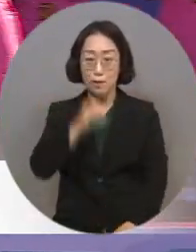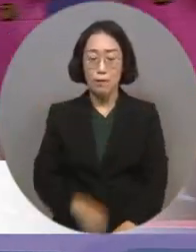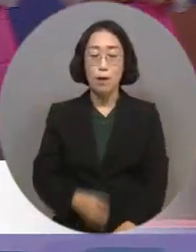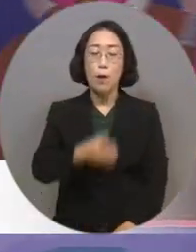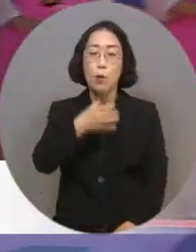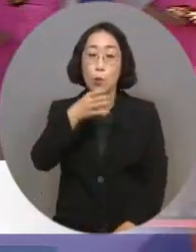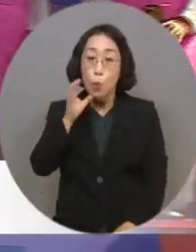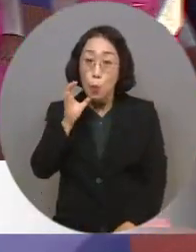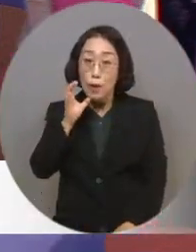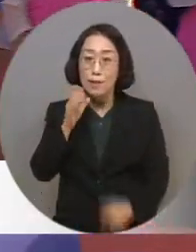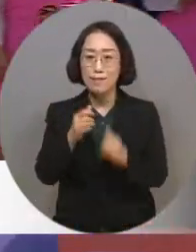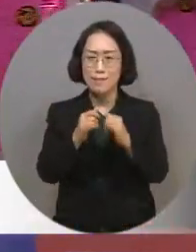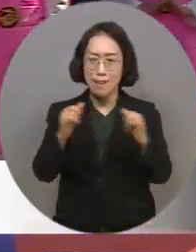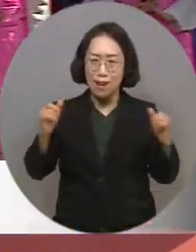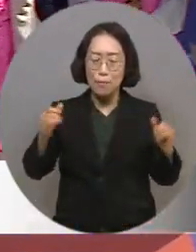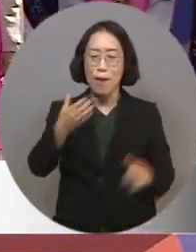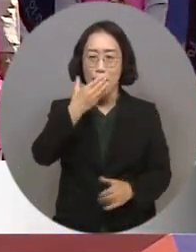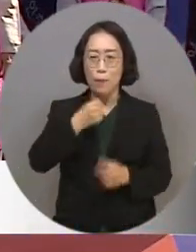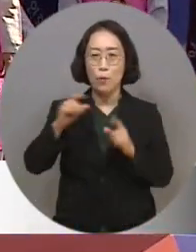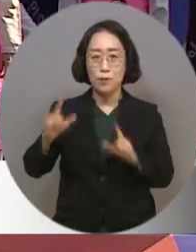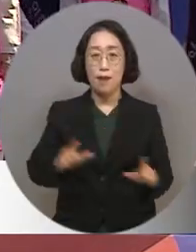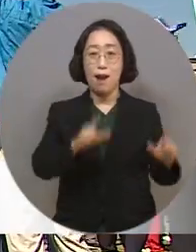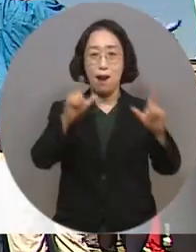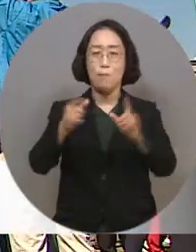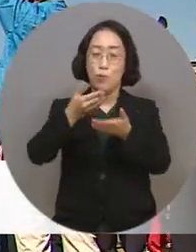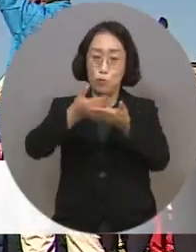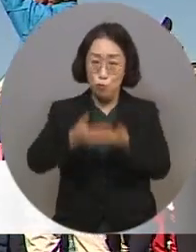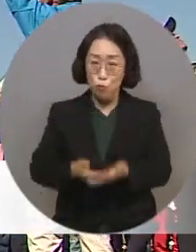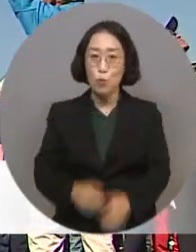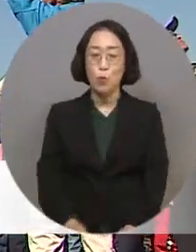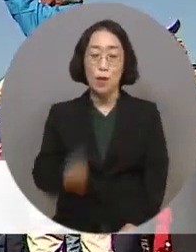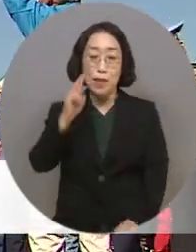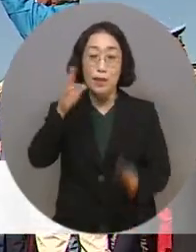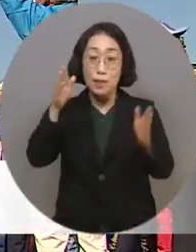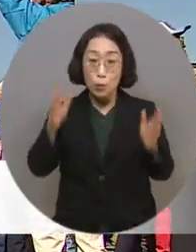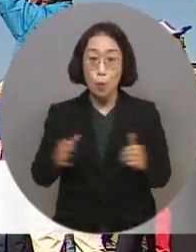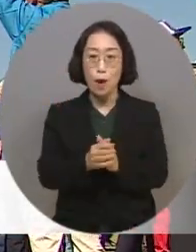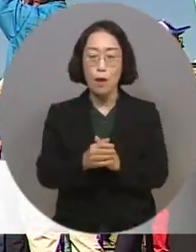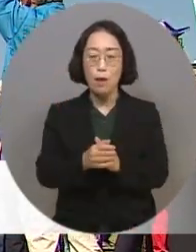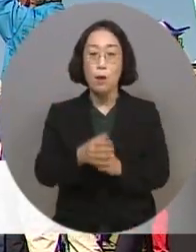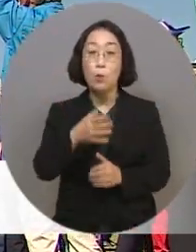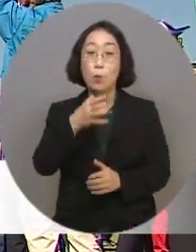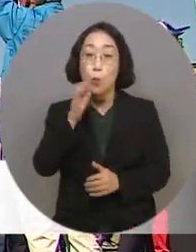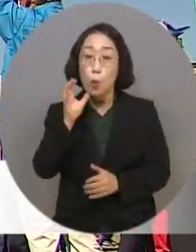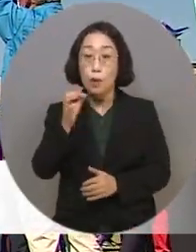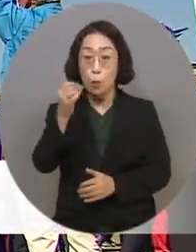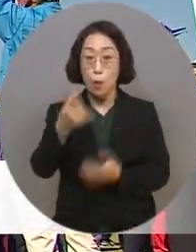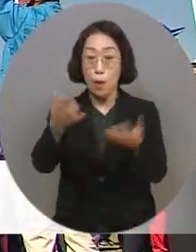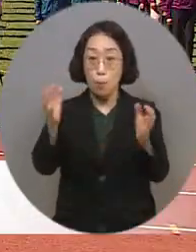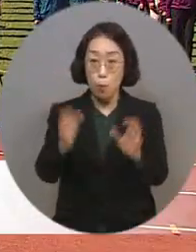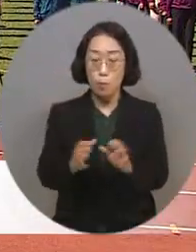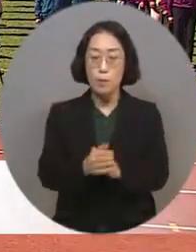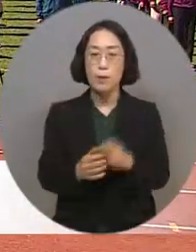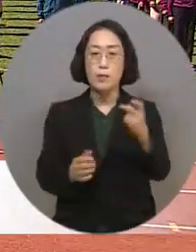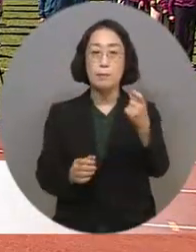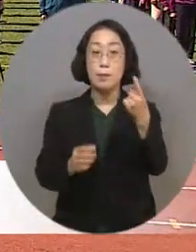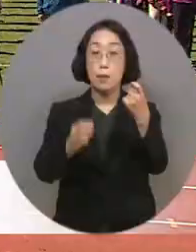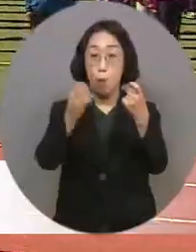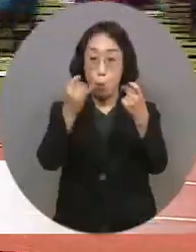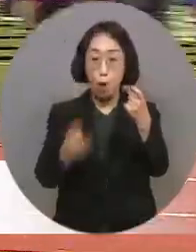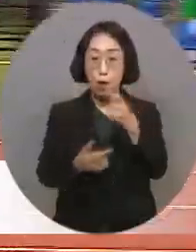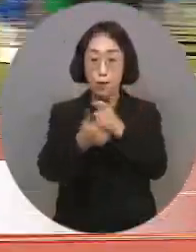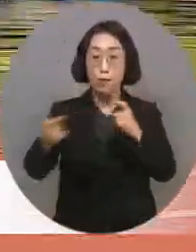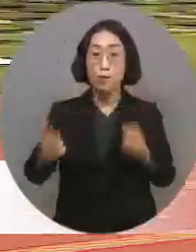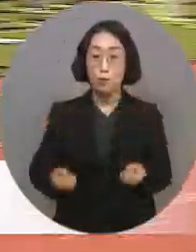노인의 행복한 삶이 중요해지며 지난 10일부터 양일간 대한노인회가 주최한 제11회 전국